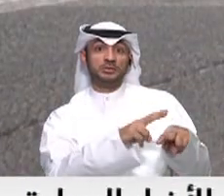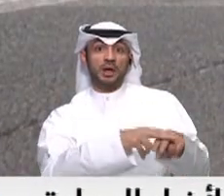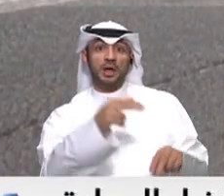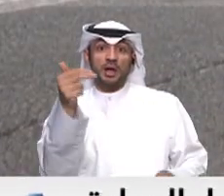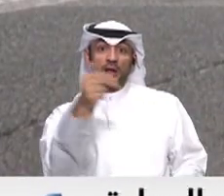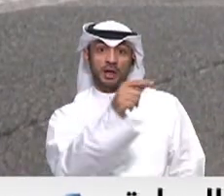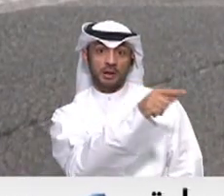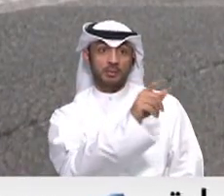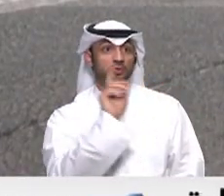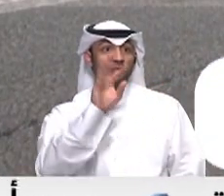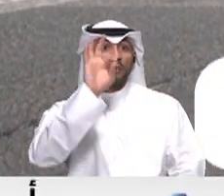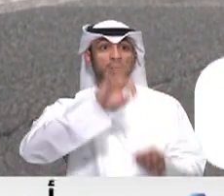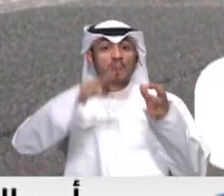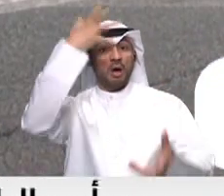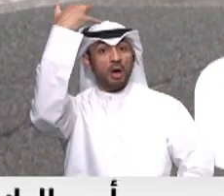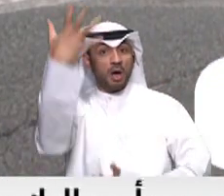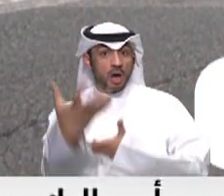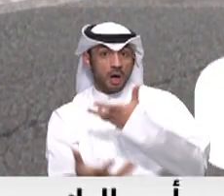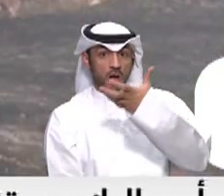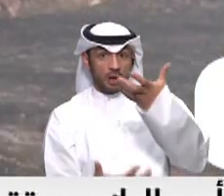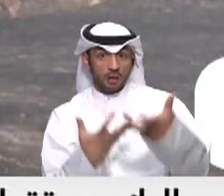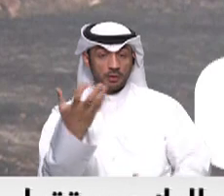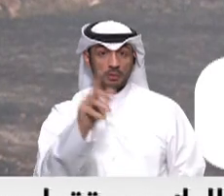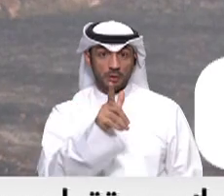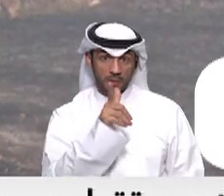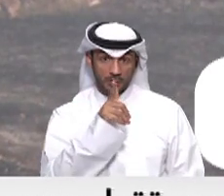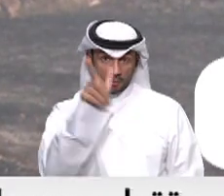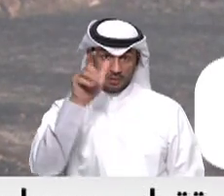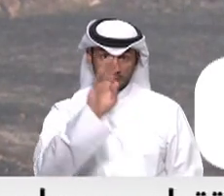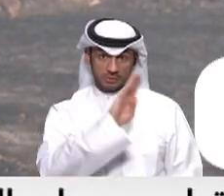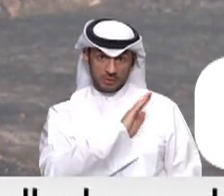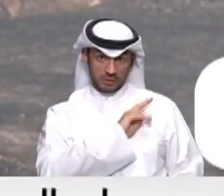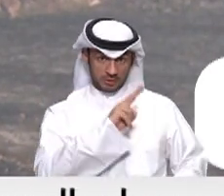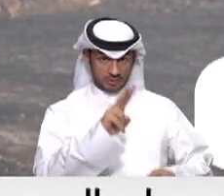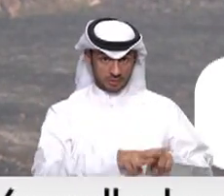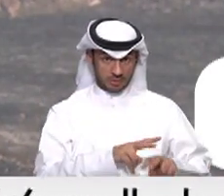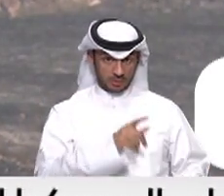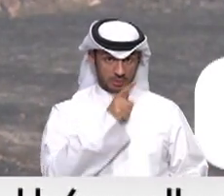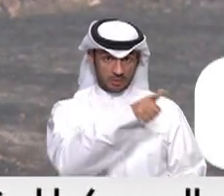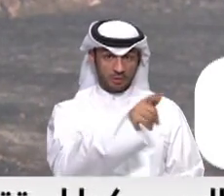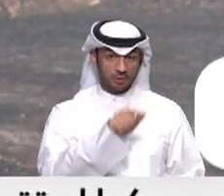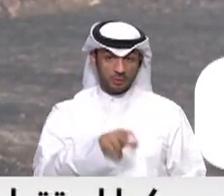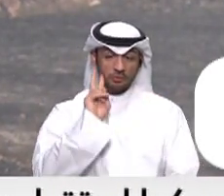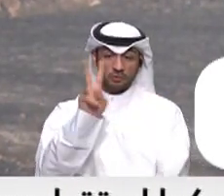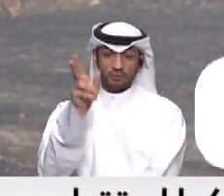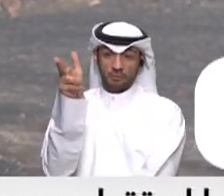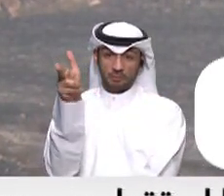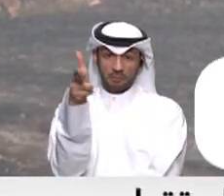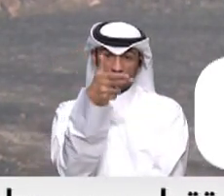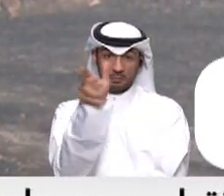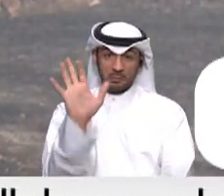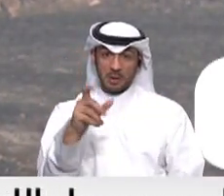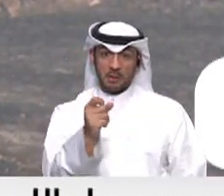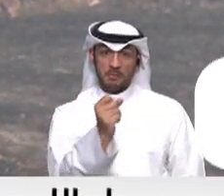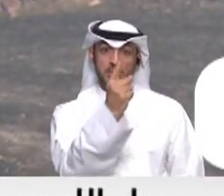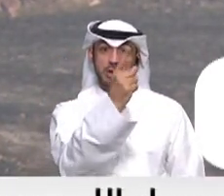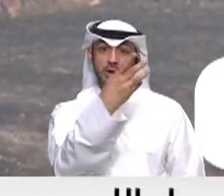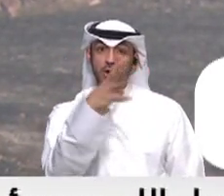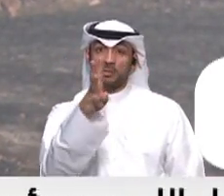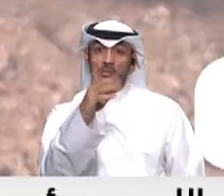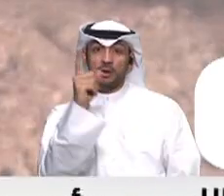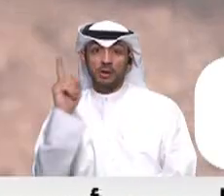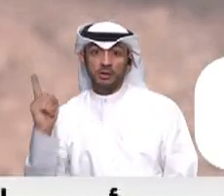اندلاع حرائق. بالمقابل قال جيش الاحتلال الإسرائيلي أنه رصد إطلاق نحو 140